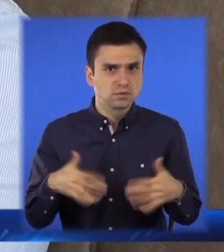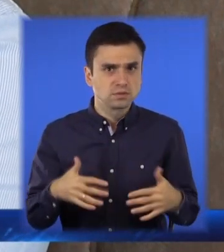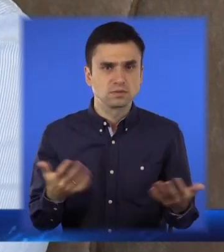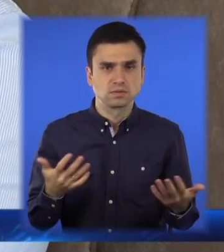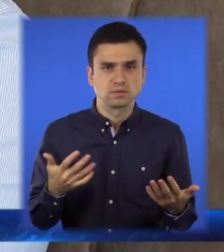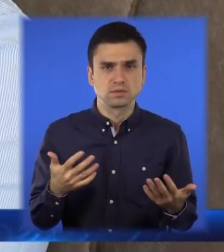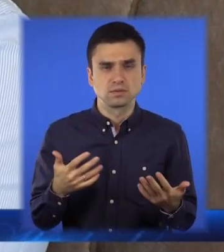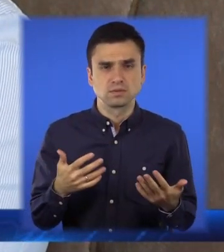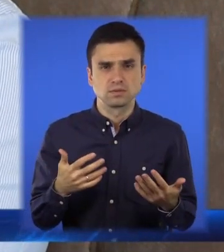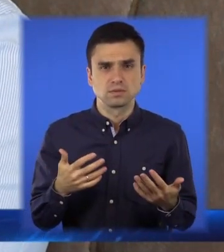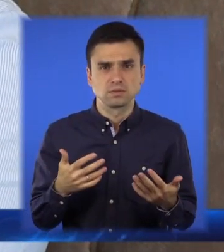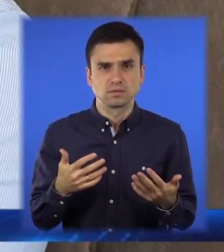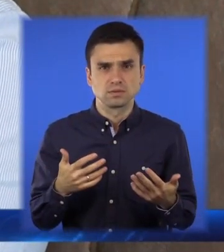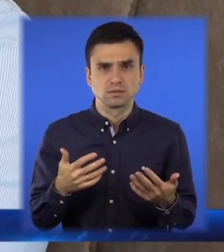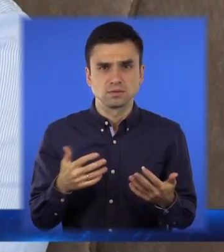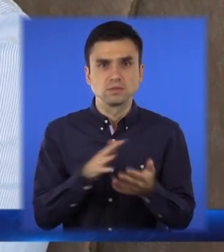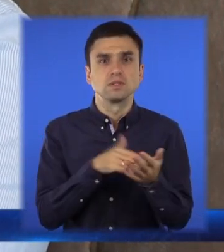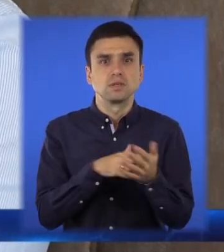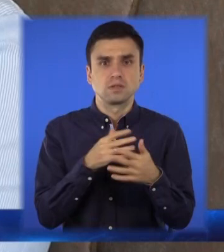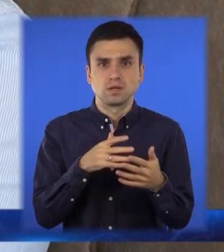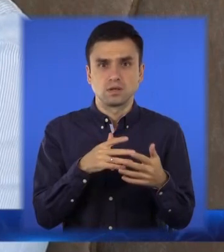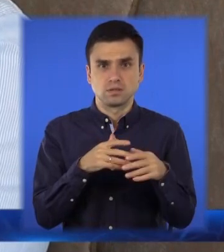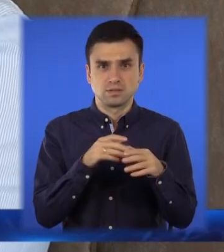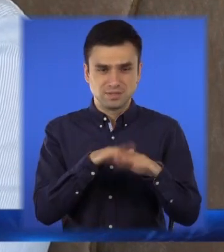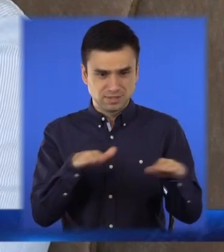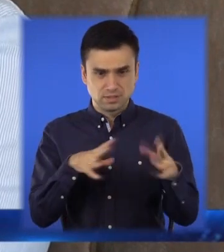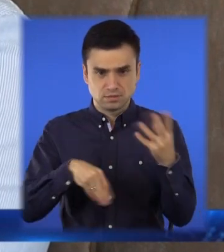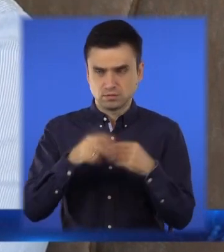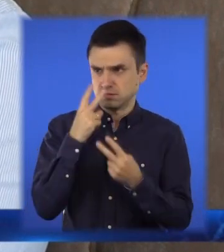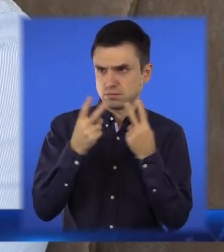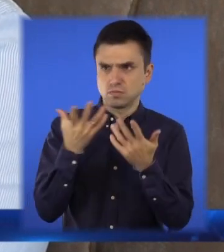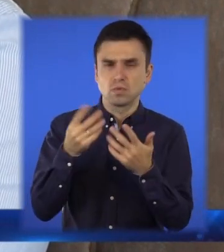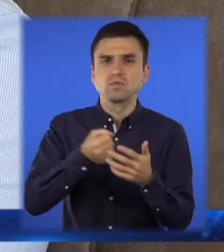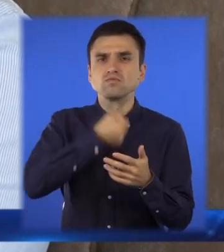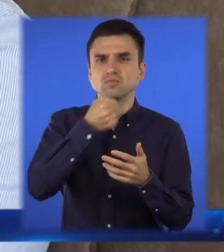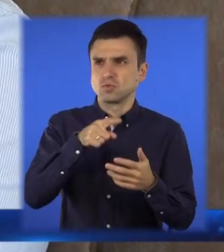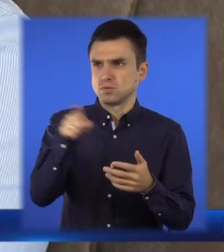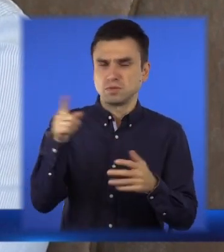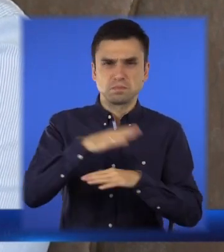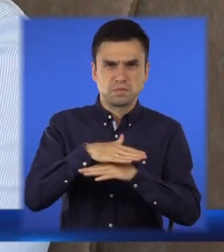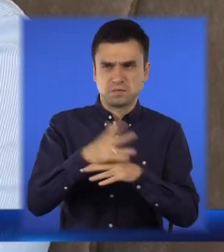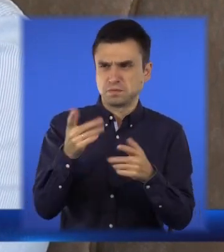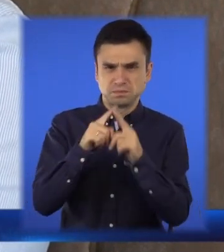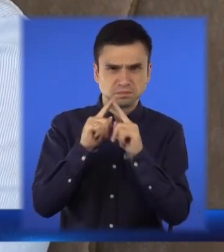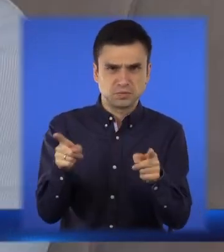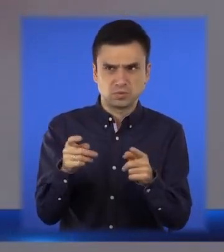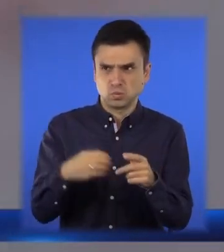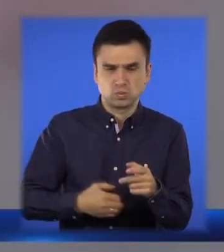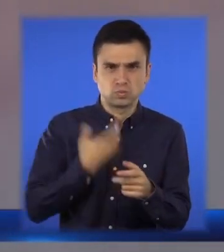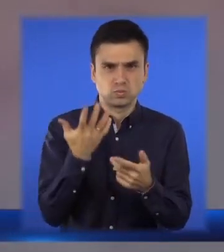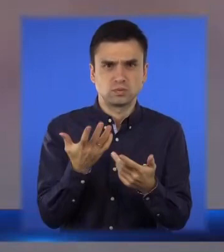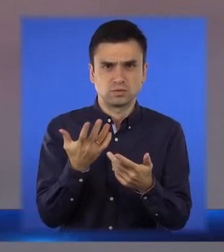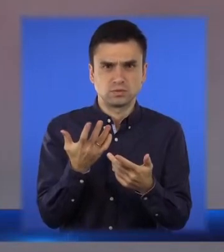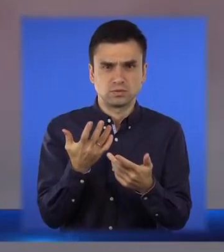влияет, в принципе, на его ну, понимание, для чего это и насколько мир взрослых он безопасен.